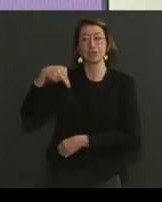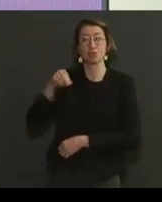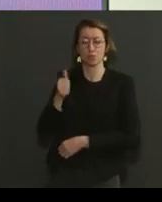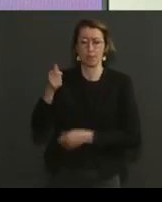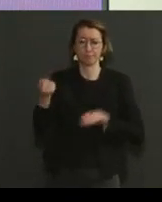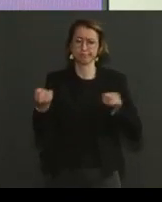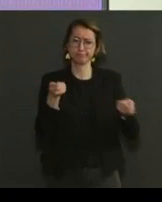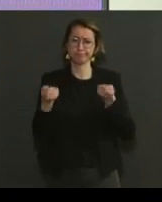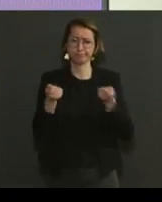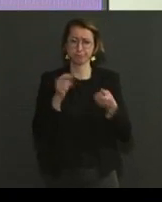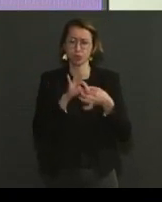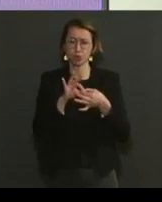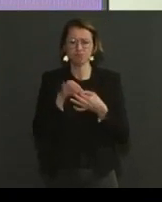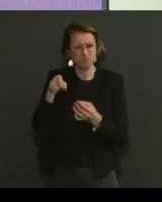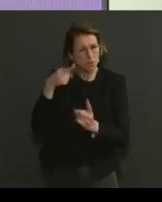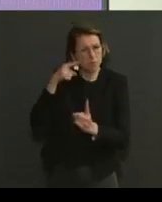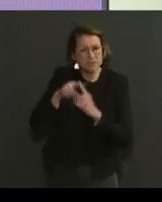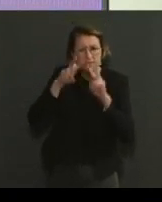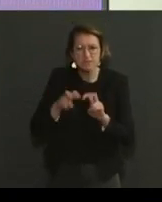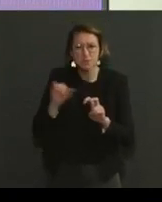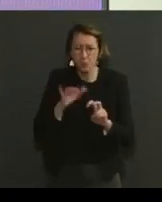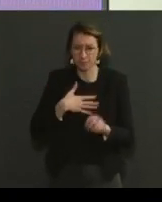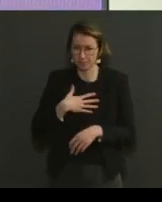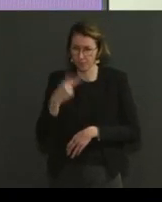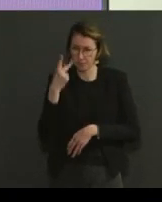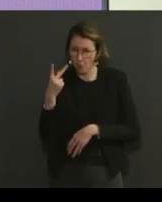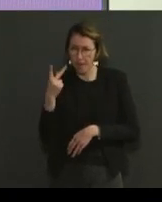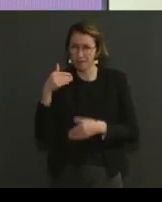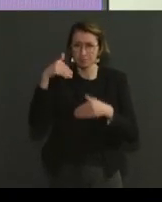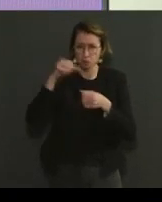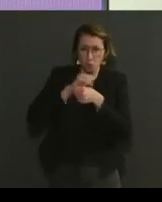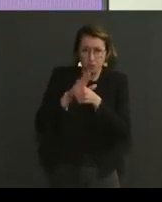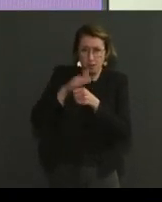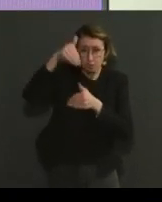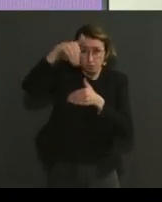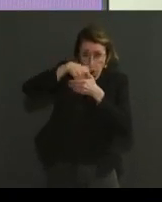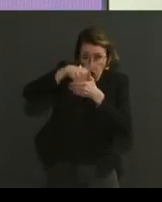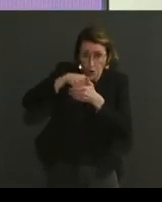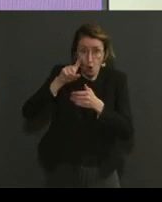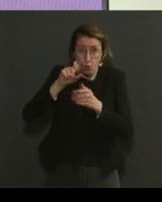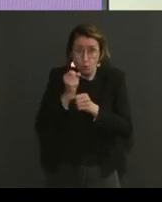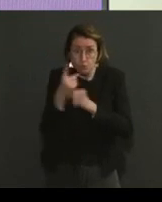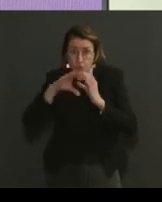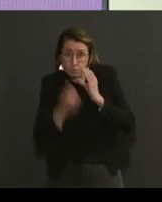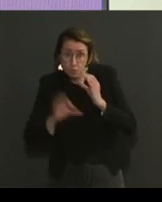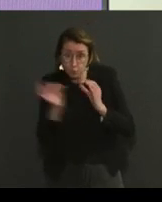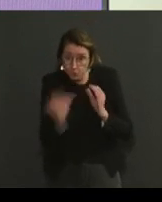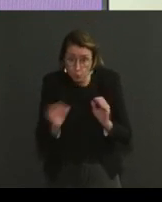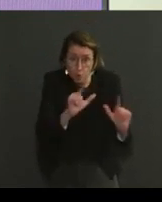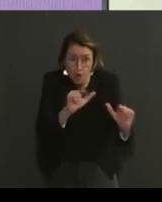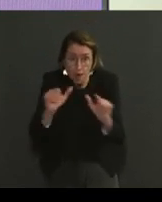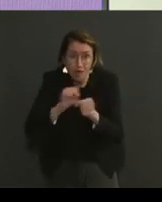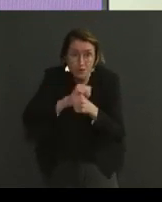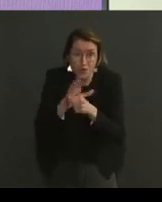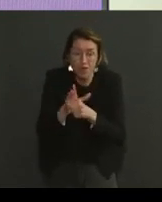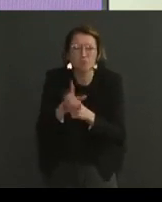du virus en général par l'intermédiaire de l'analyse régulière des eaux usées, autrement dit des eaux, des égouts, des eaux qui arrivent aux